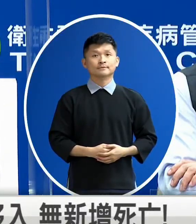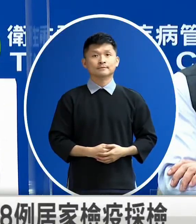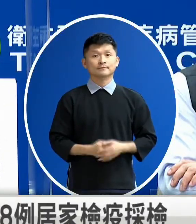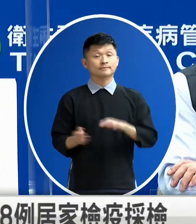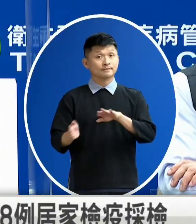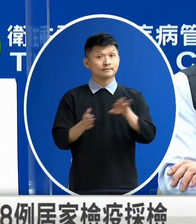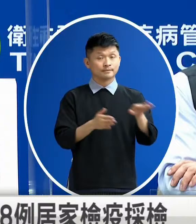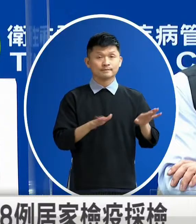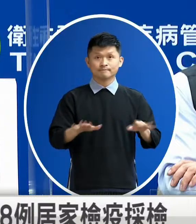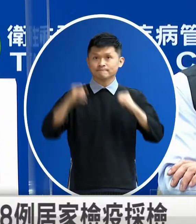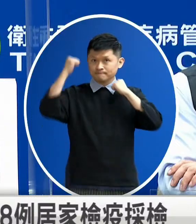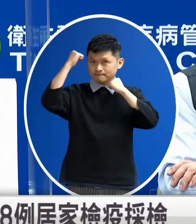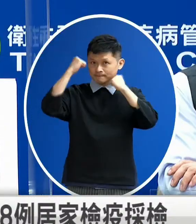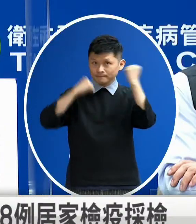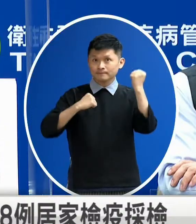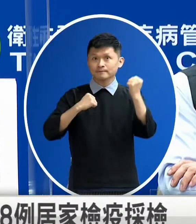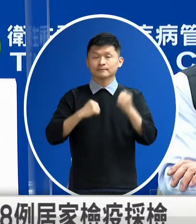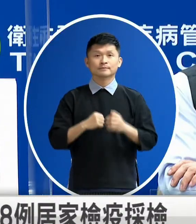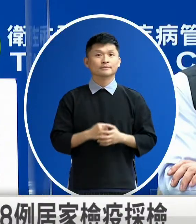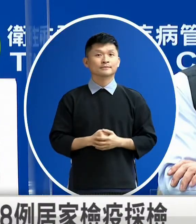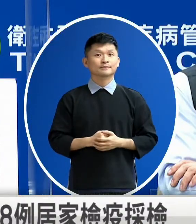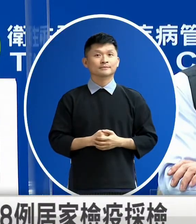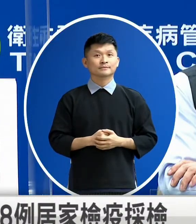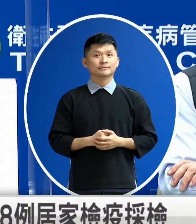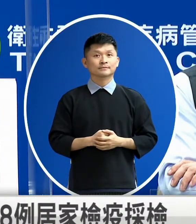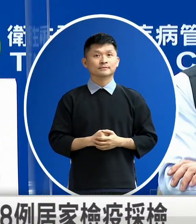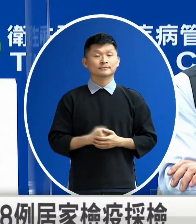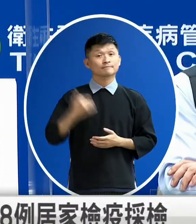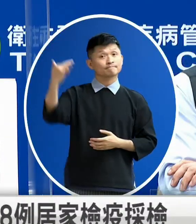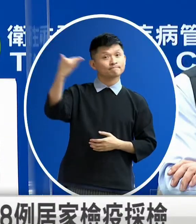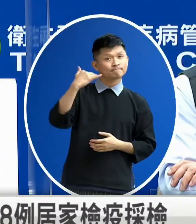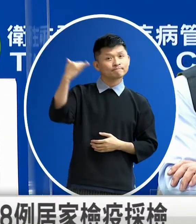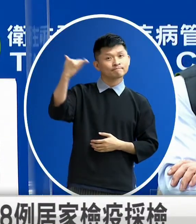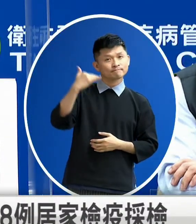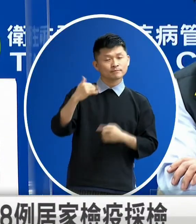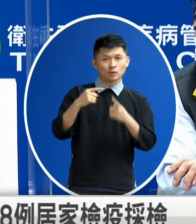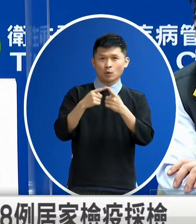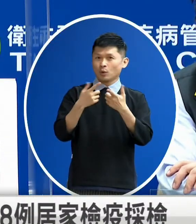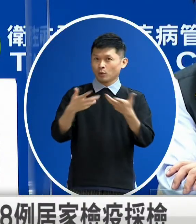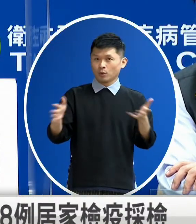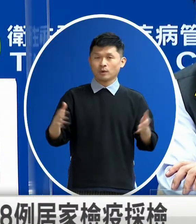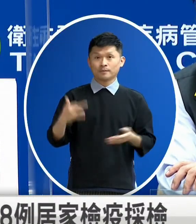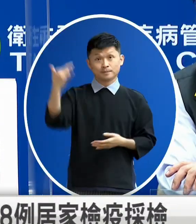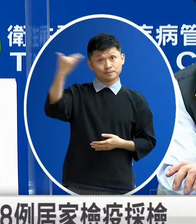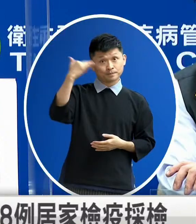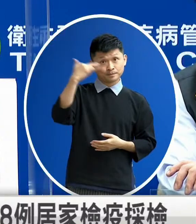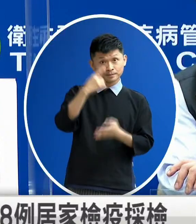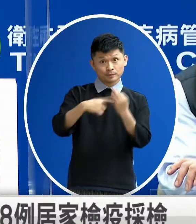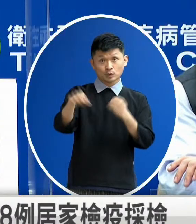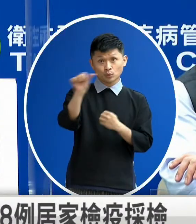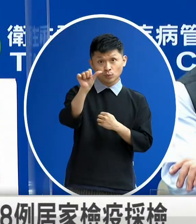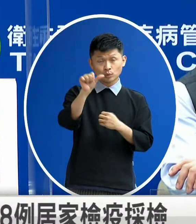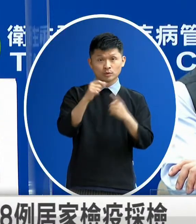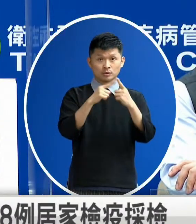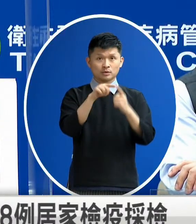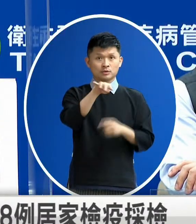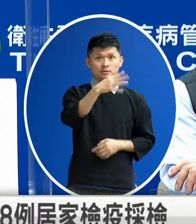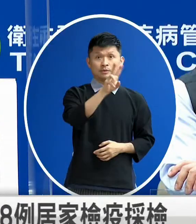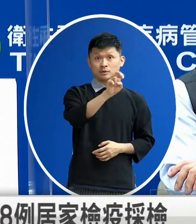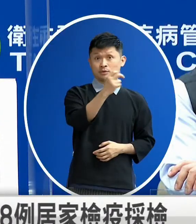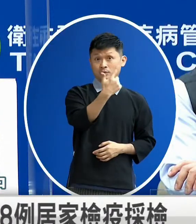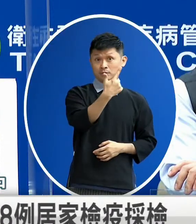好，那另外今天早上我们检这样的班次的人比较多，5个航班里面有